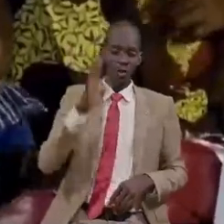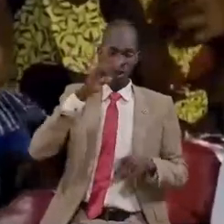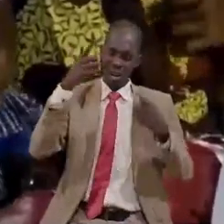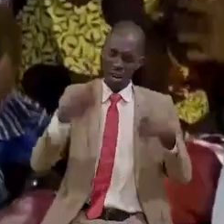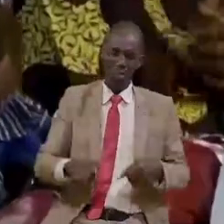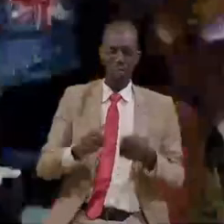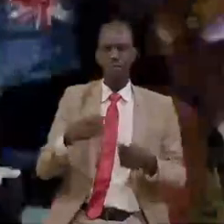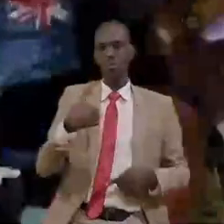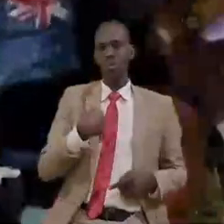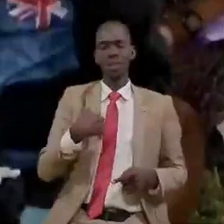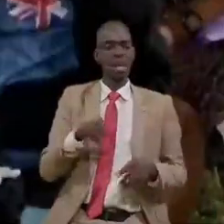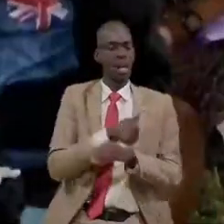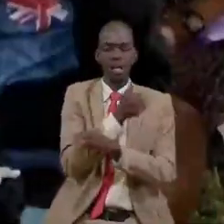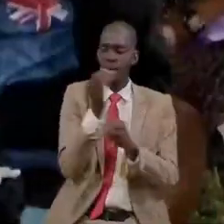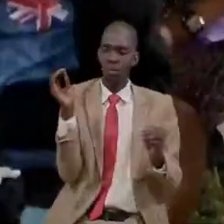Plus